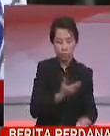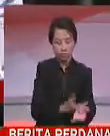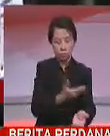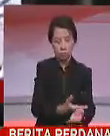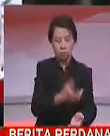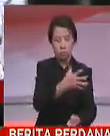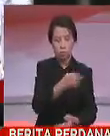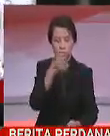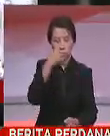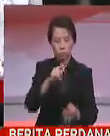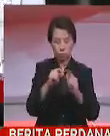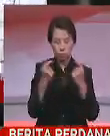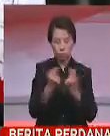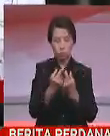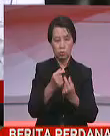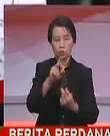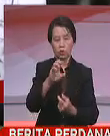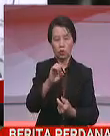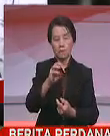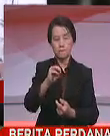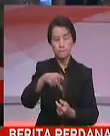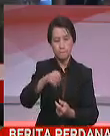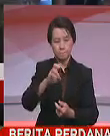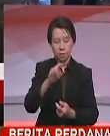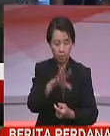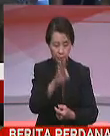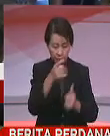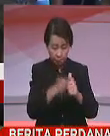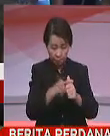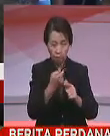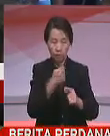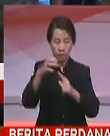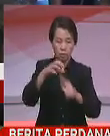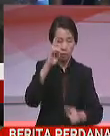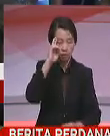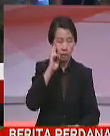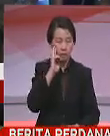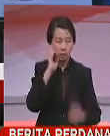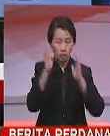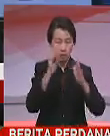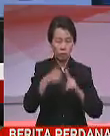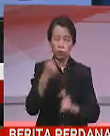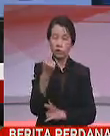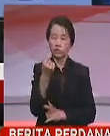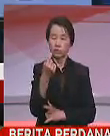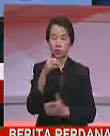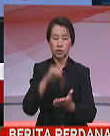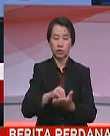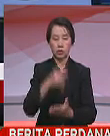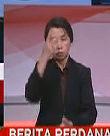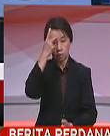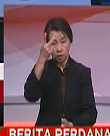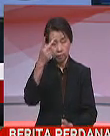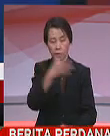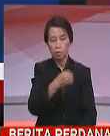kebangsaan, manakala bagi kategori compound akan membuat pemilihan pertama dari Kejohanan Remaja Kebangsaan November ini di Keramat.